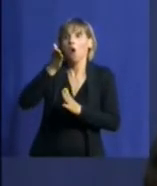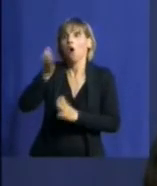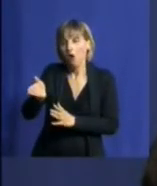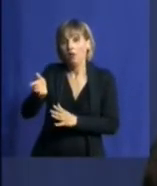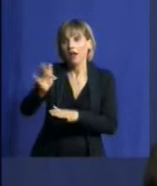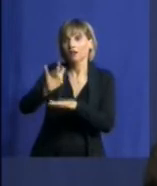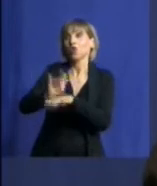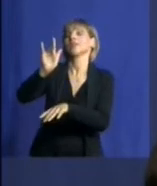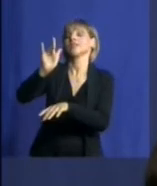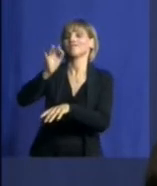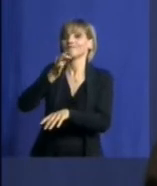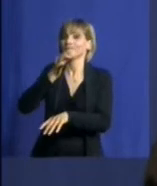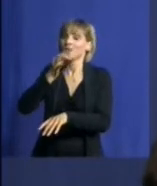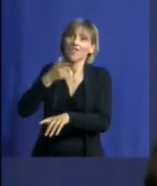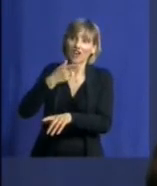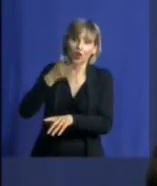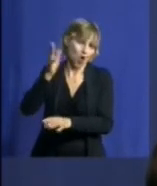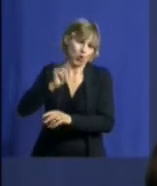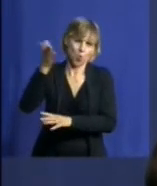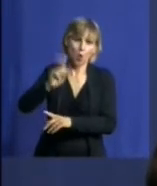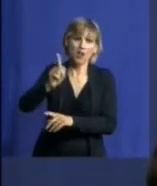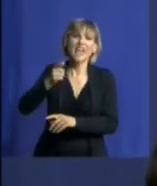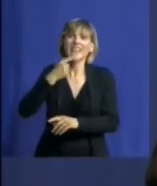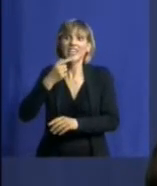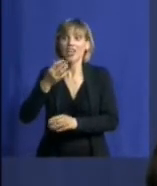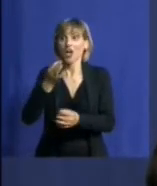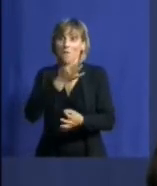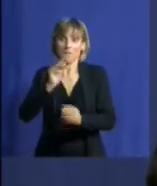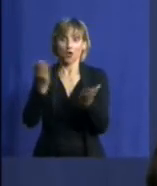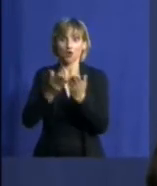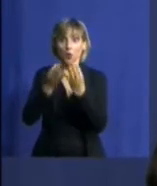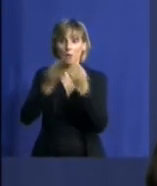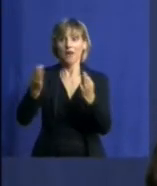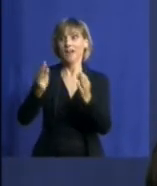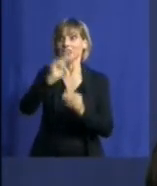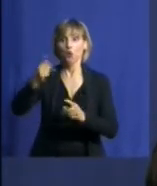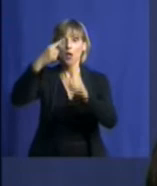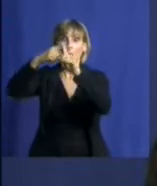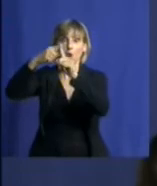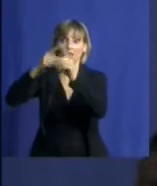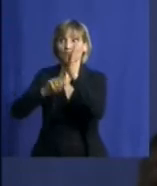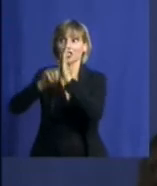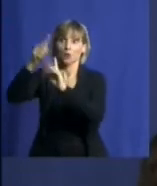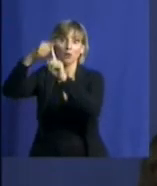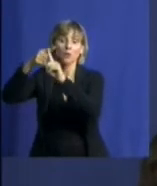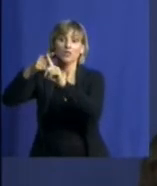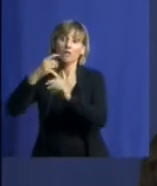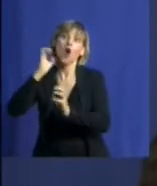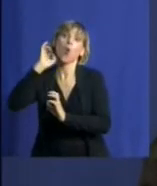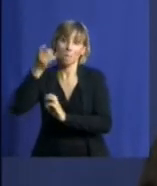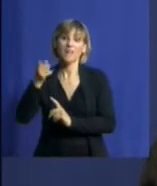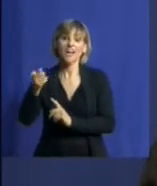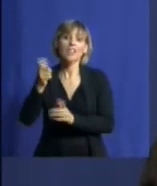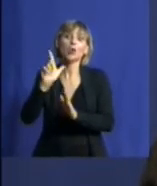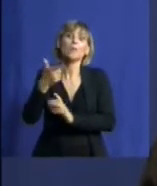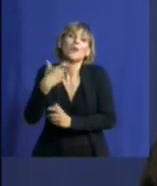diventa un attimino, non andare a scuola, andare bene a scuola e farsi accettare a scuola diventa un po' più complicato, perché magari il